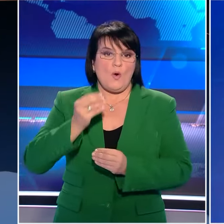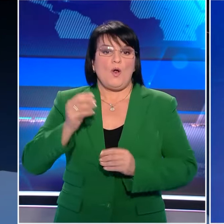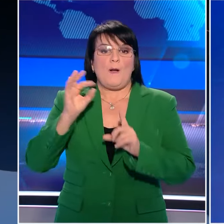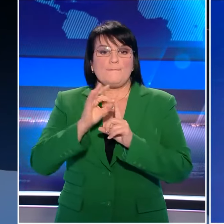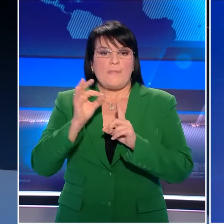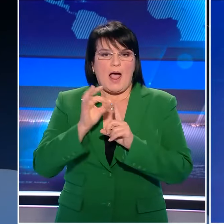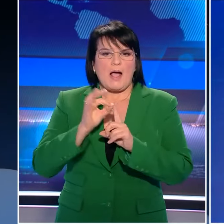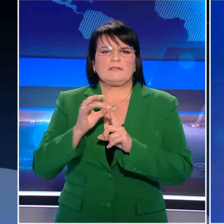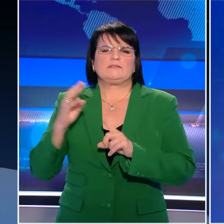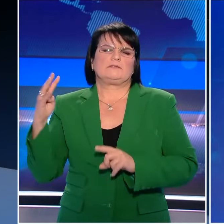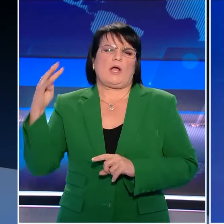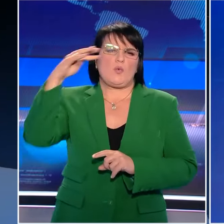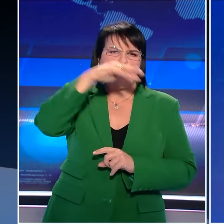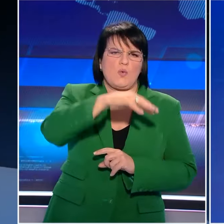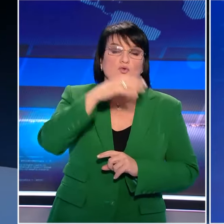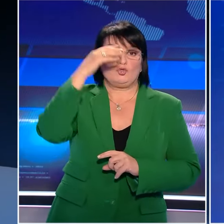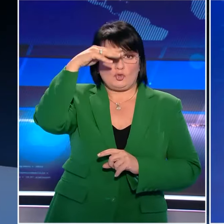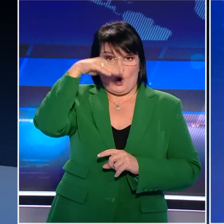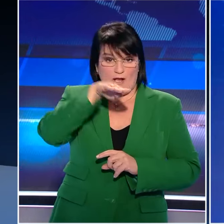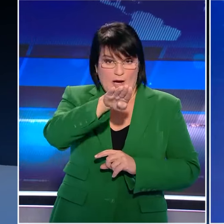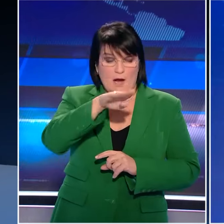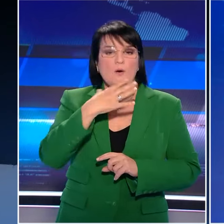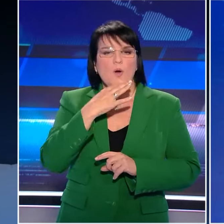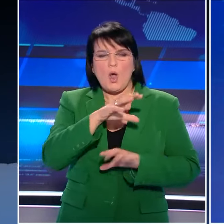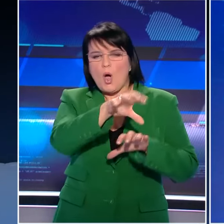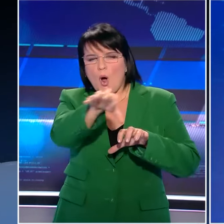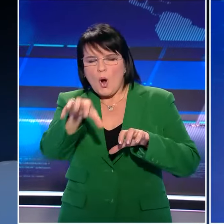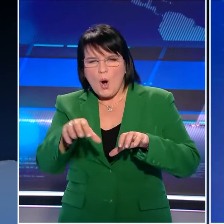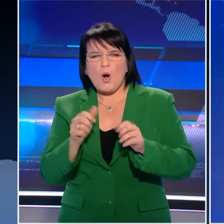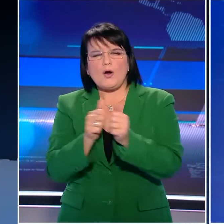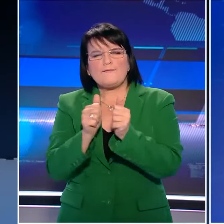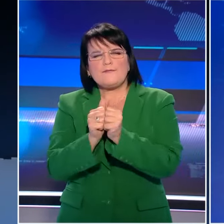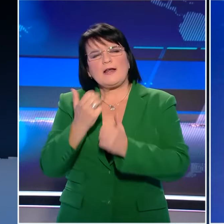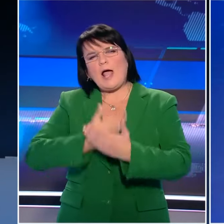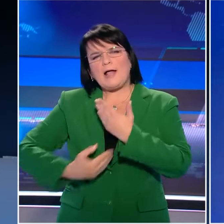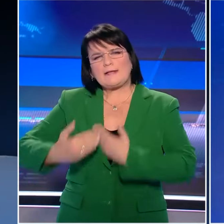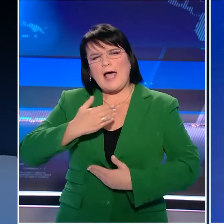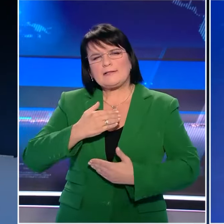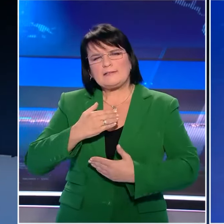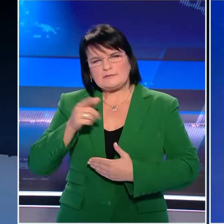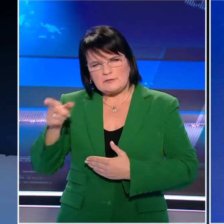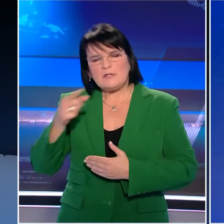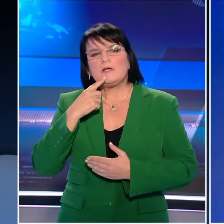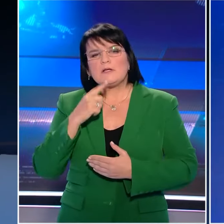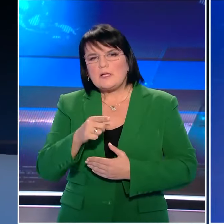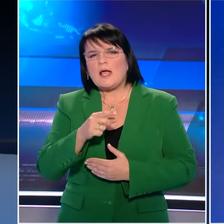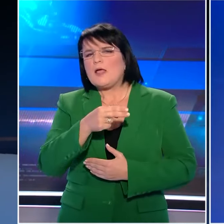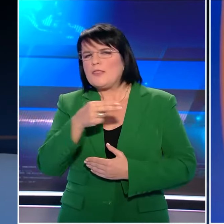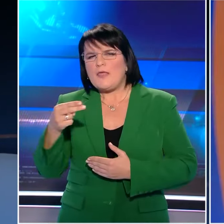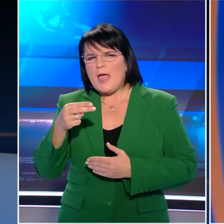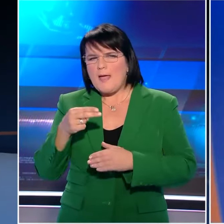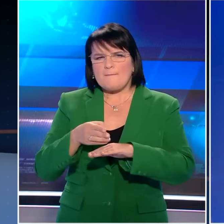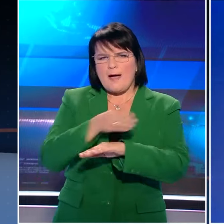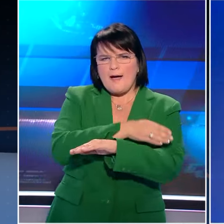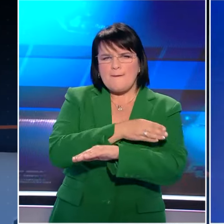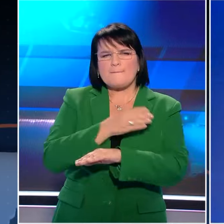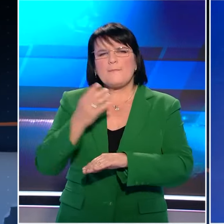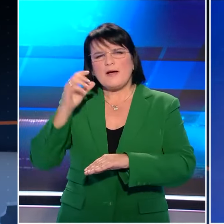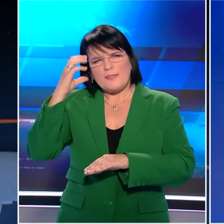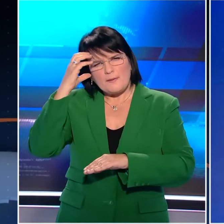με βαλιστικούς πυράβλους στο Ιράν, στοχεύοντας σε θέσεις φιλοϊρανών ανταρτών και απαντώντας έτσι στην προχθεσινή αντίστοιχη